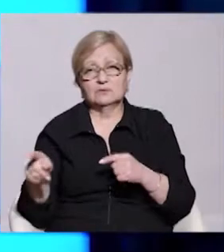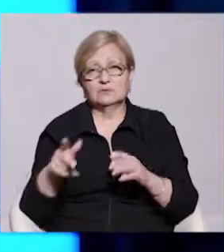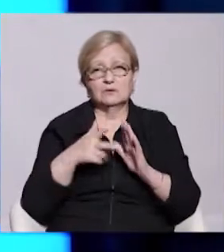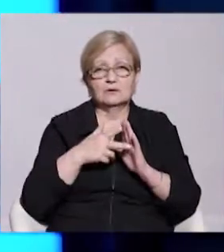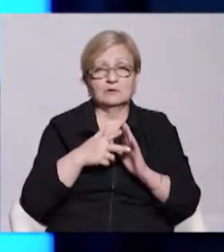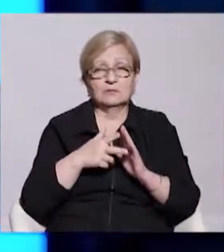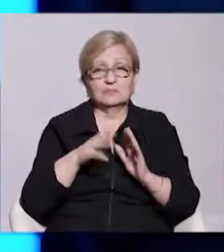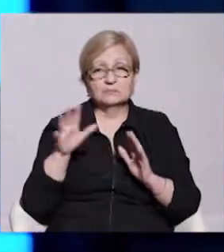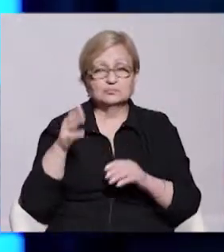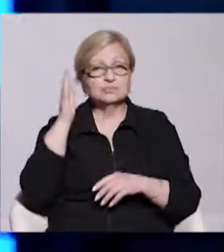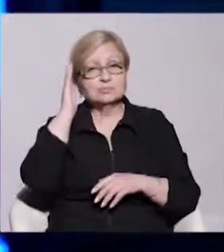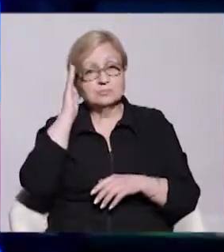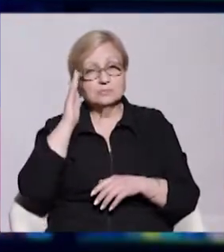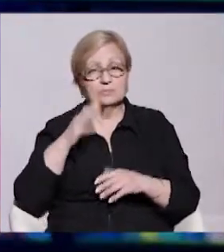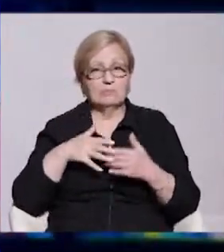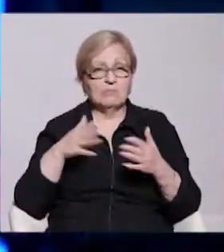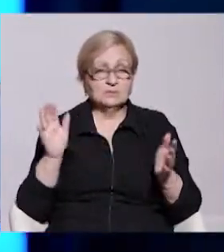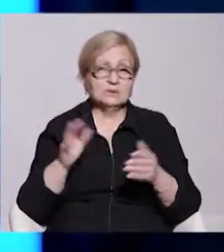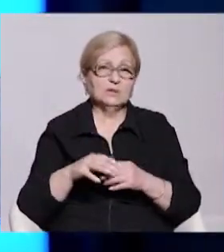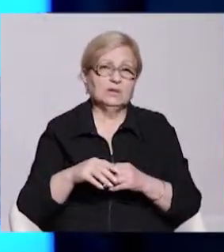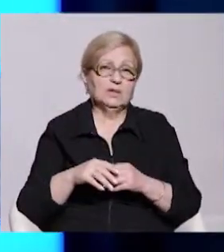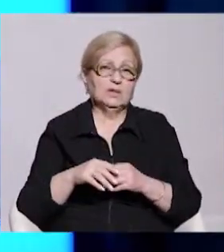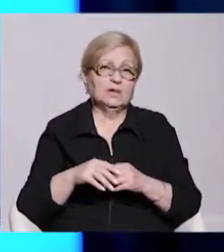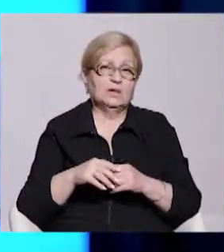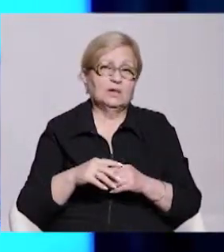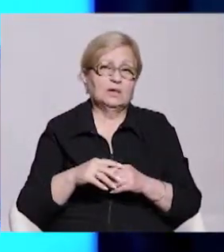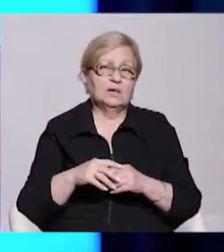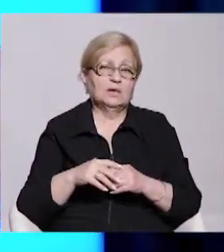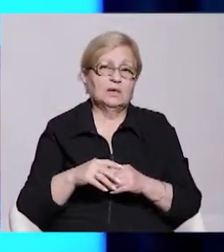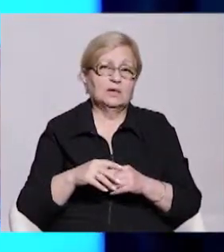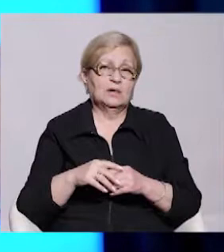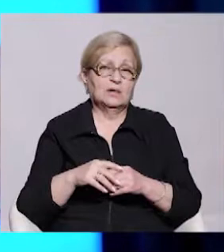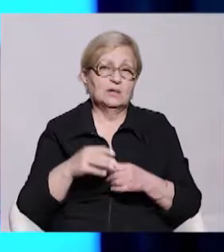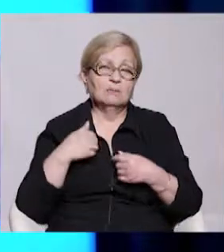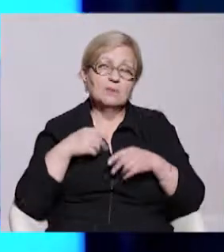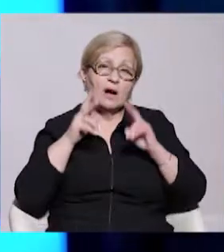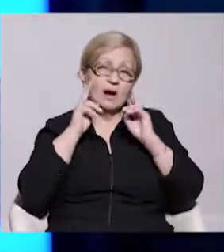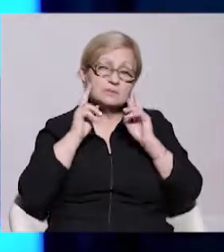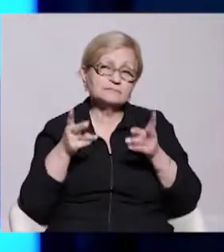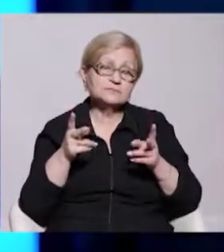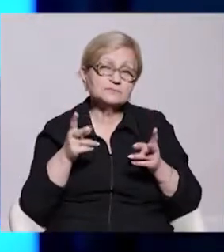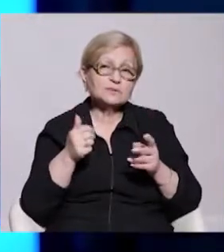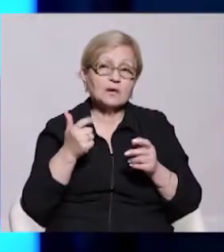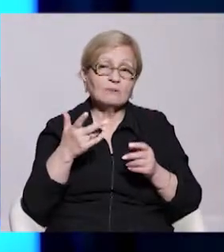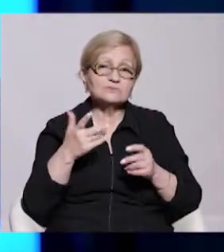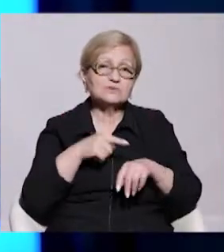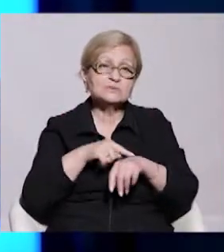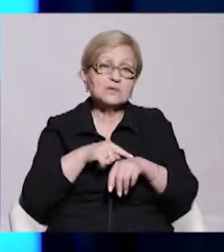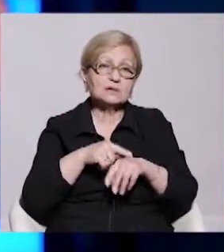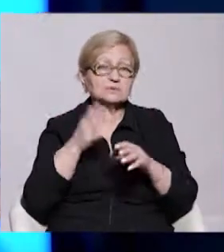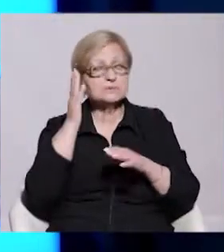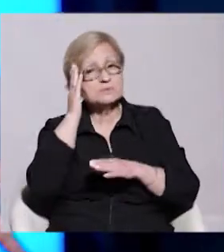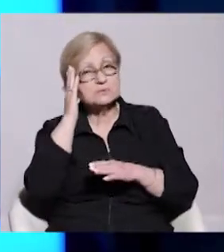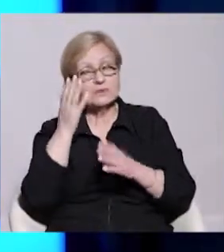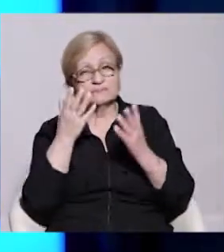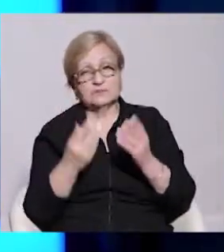8 საათ სულ რო ეძინოს, მაინც მეტი გამოდის, ხომ? მაგრამ კიდევ ერთხელ, არ ვიცი რამდენი საათის ძინავს,